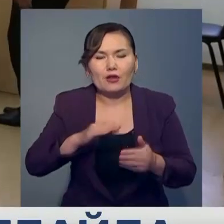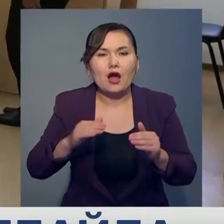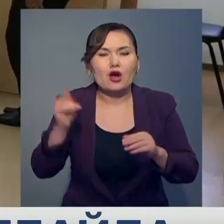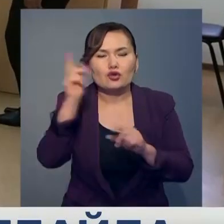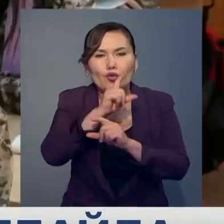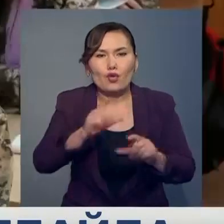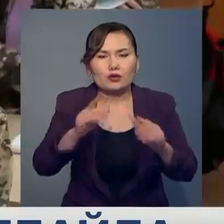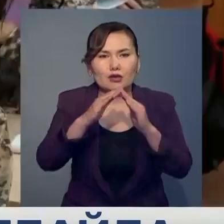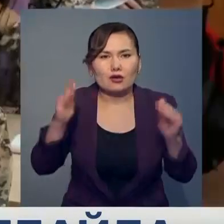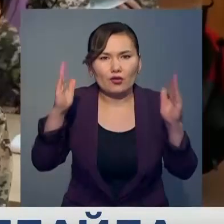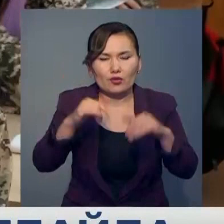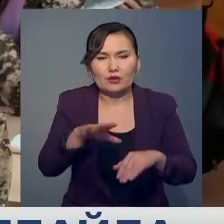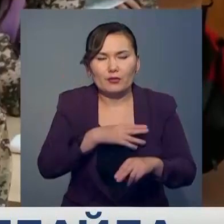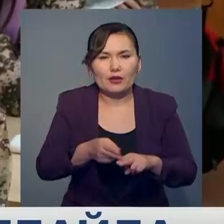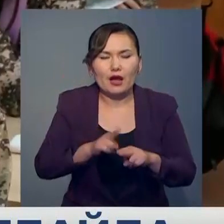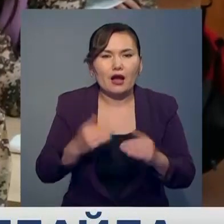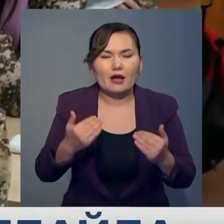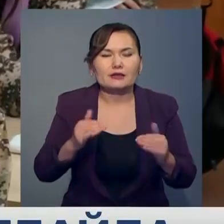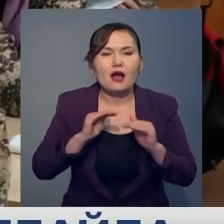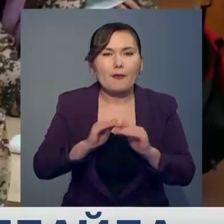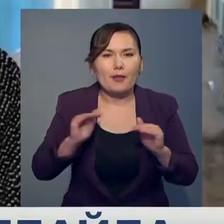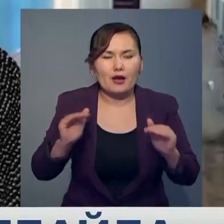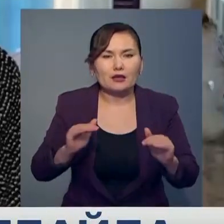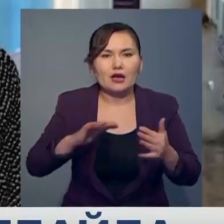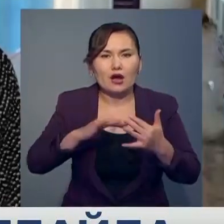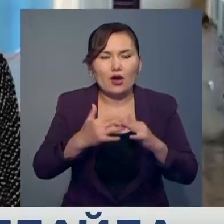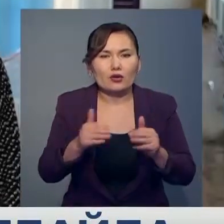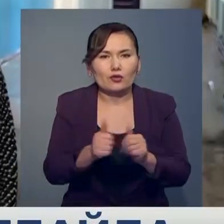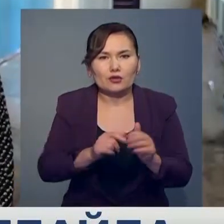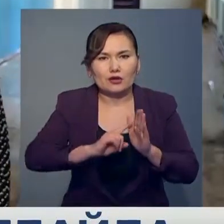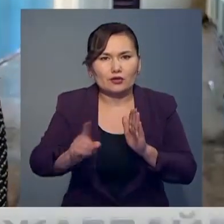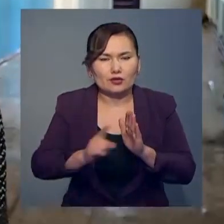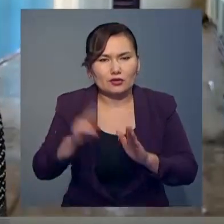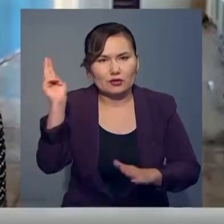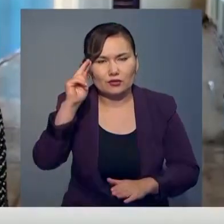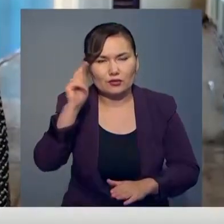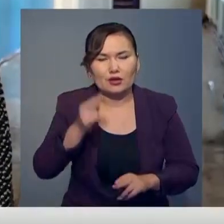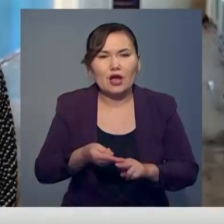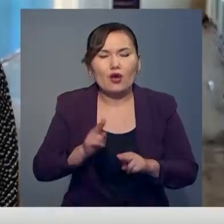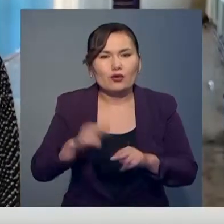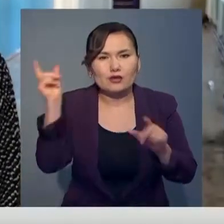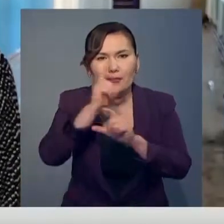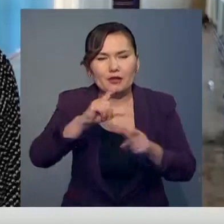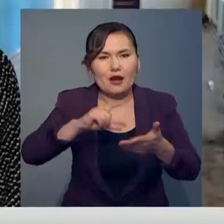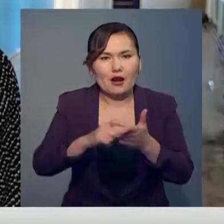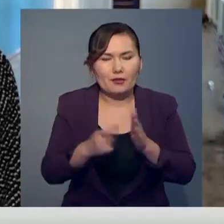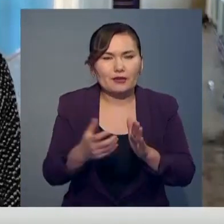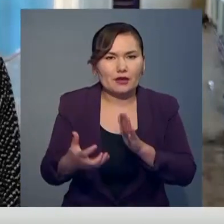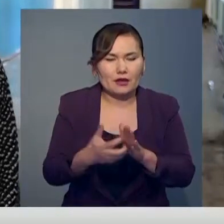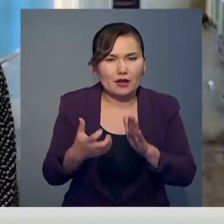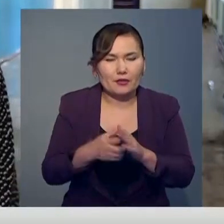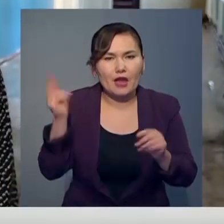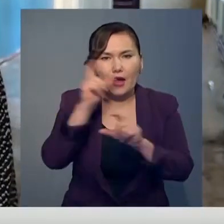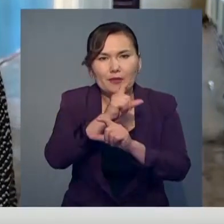маңдағы нөмір 2-ші мектепте білім алып жатыр. Оқушыларымыздың білім алуына оқу кабинеттер саны жетіспеді. Мектептің жобалық